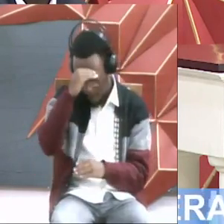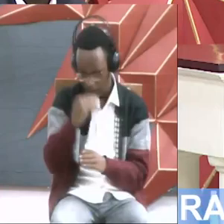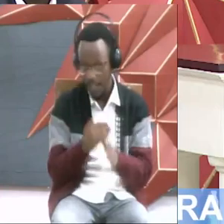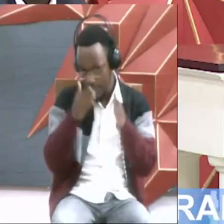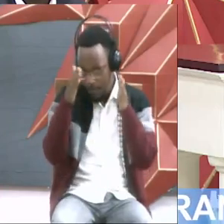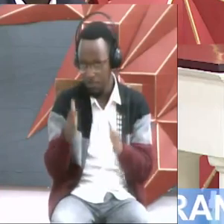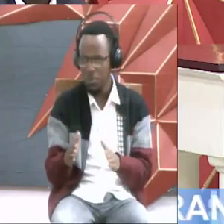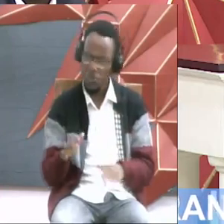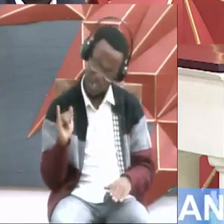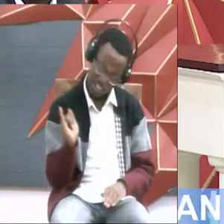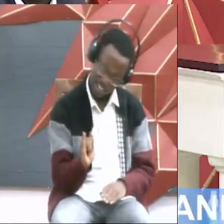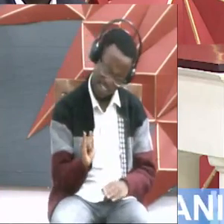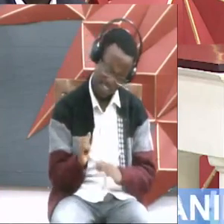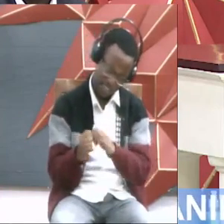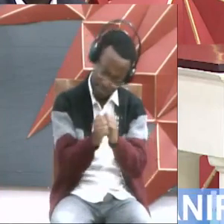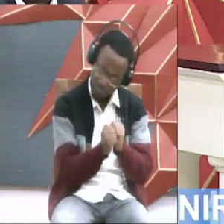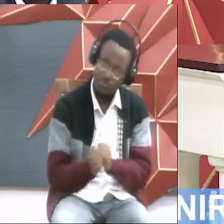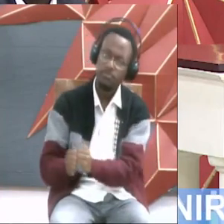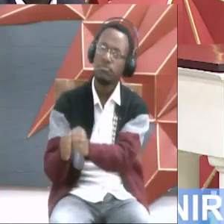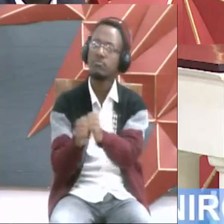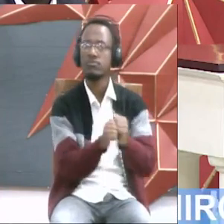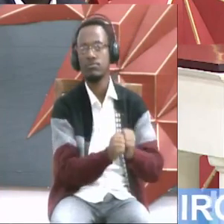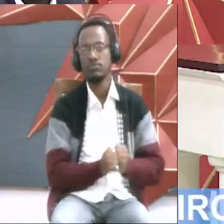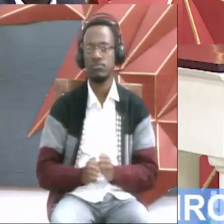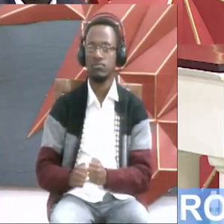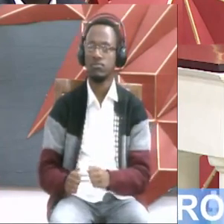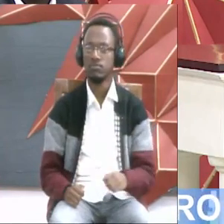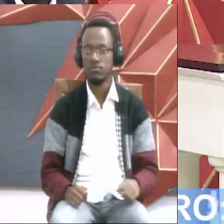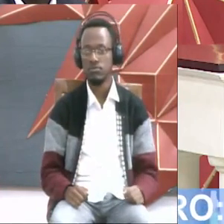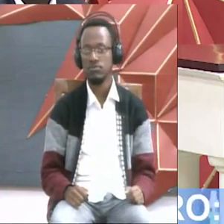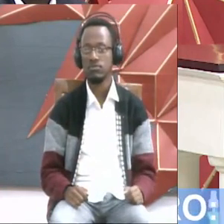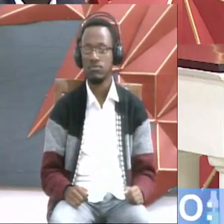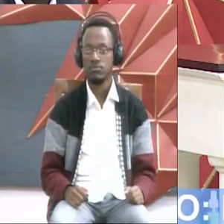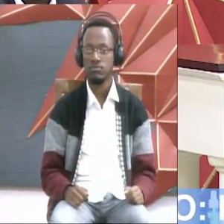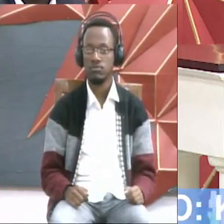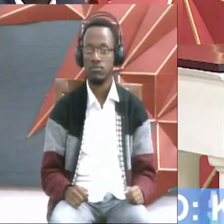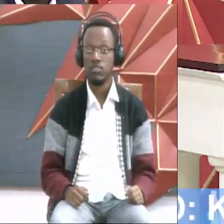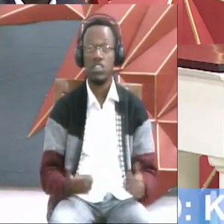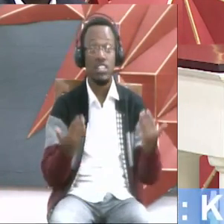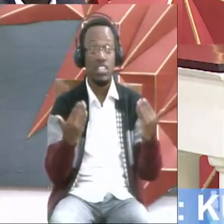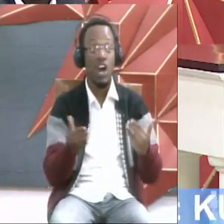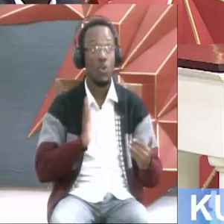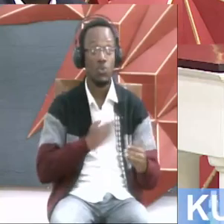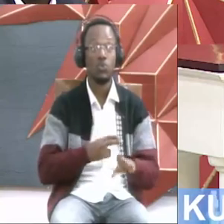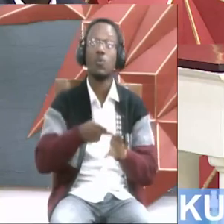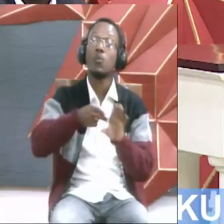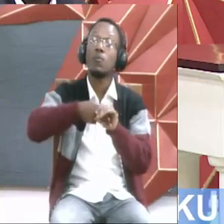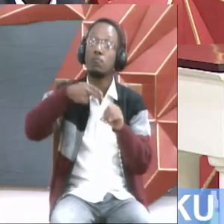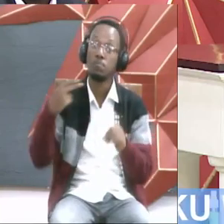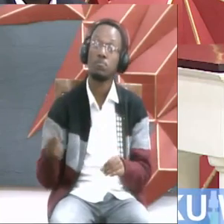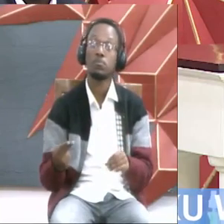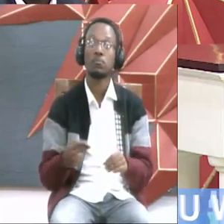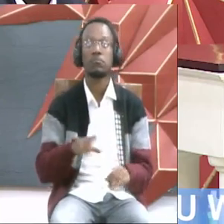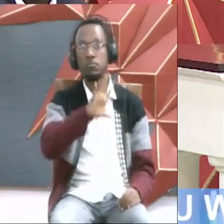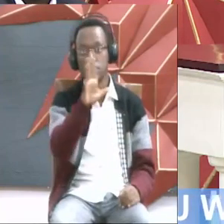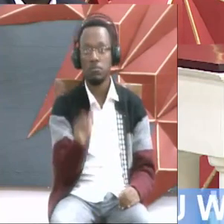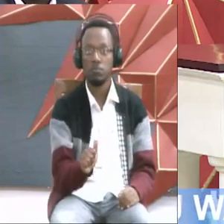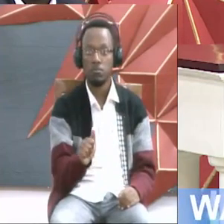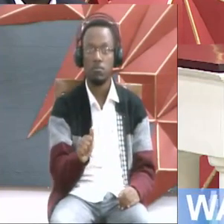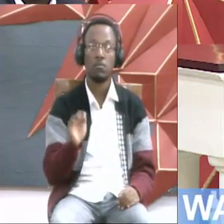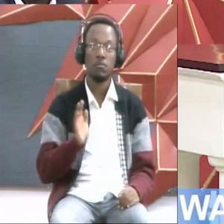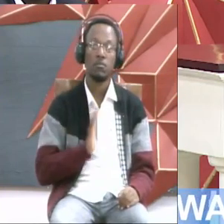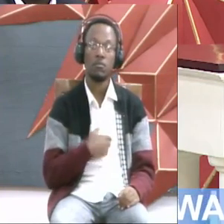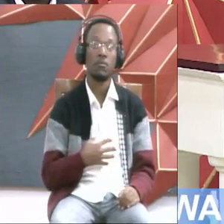hamwe hamwe bari hamwe. Ubu tuvuye muri Afurika tugiye kujya i